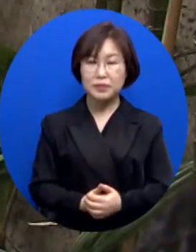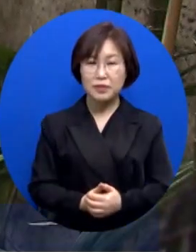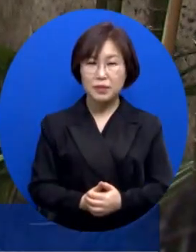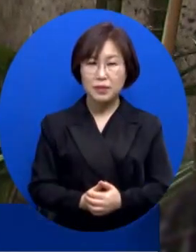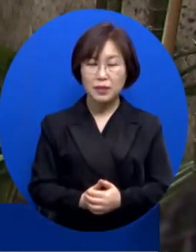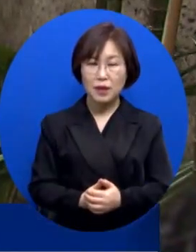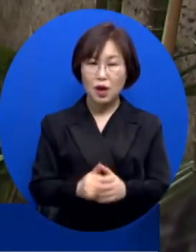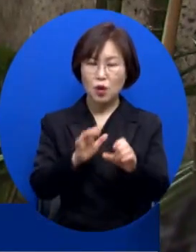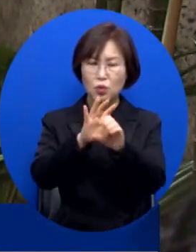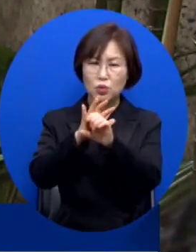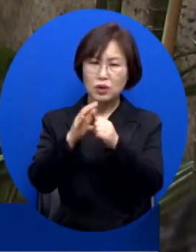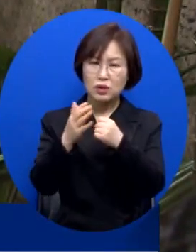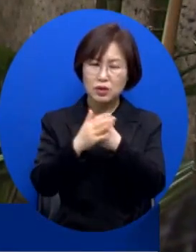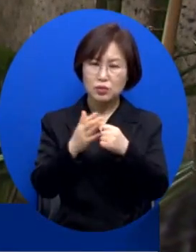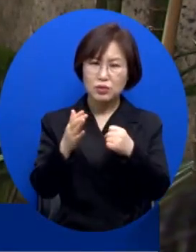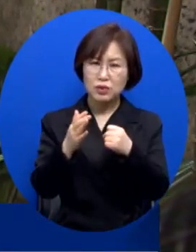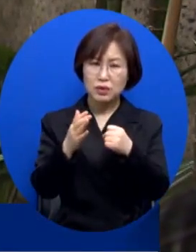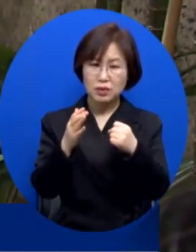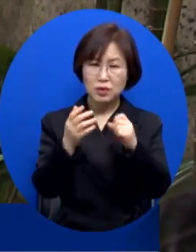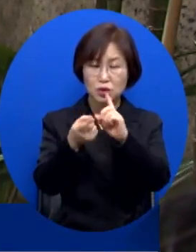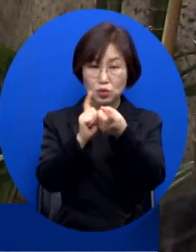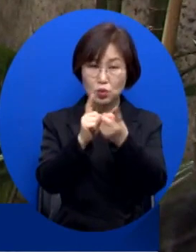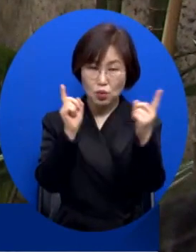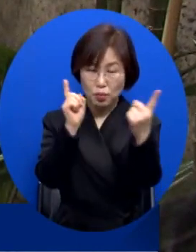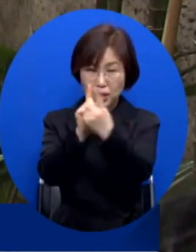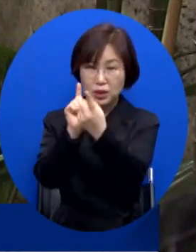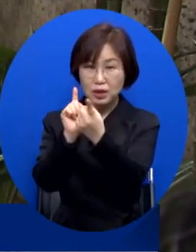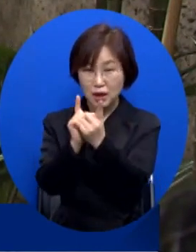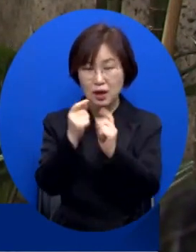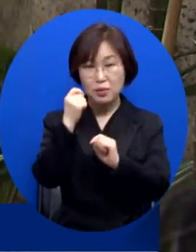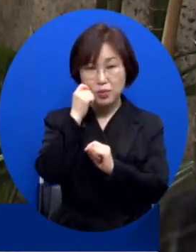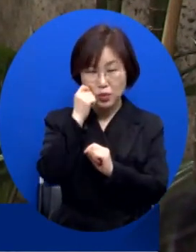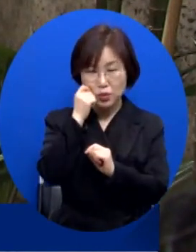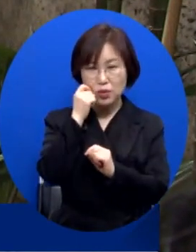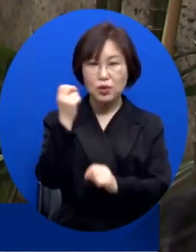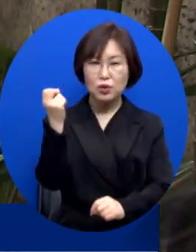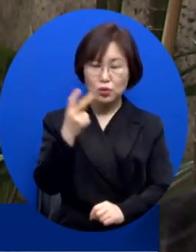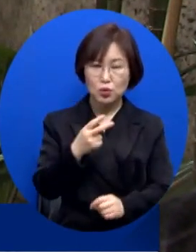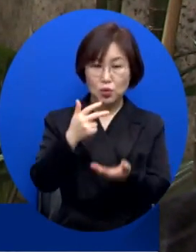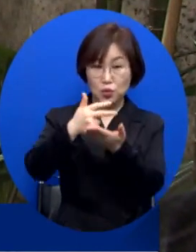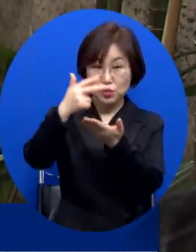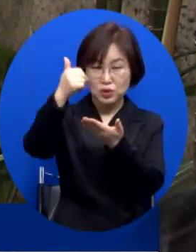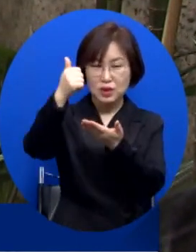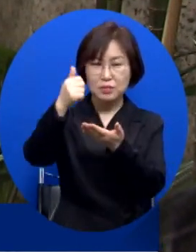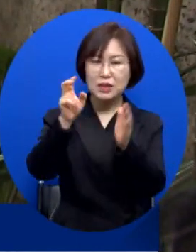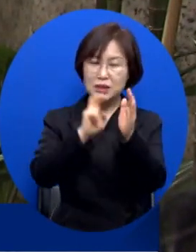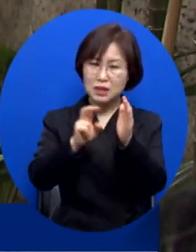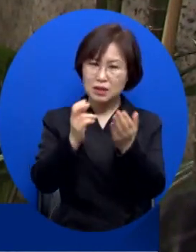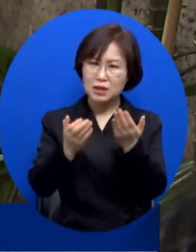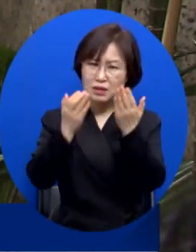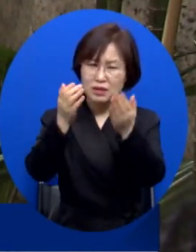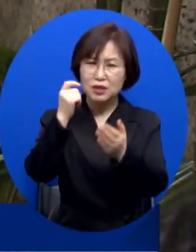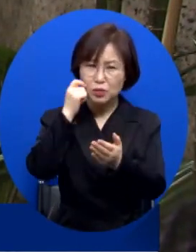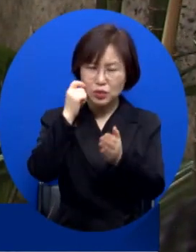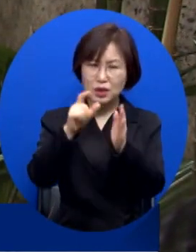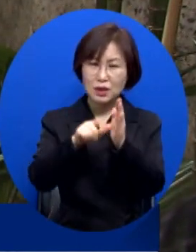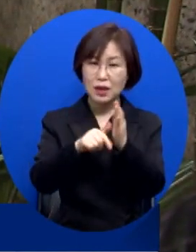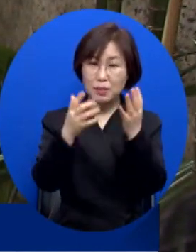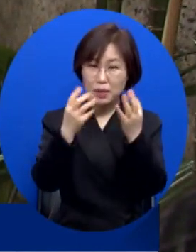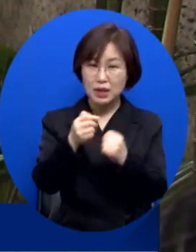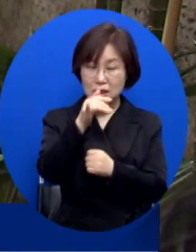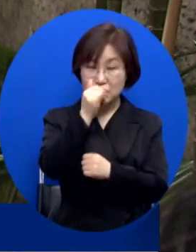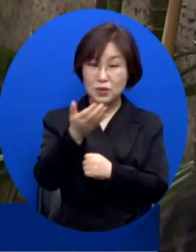인해서 사람들이 많이 못 모이고 또 저희가 주님을 찬양할 수 있는 기회가 없었는데 이렇게